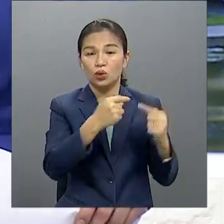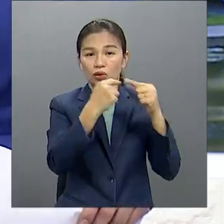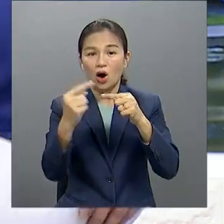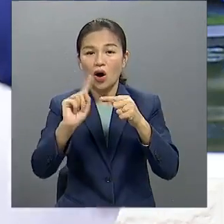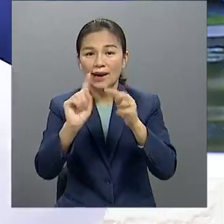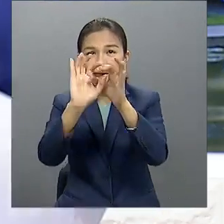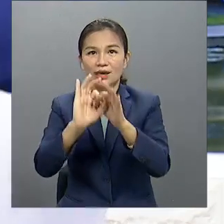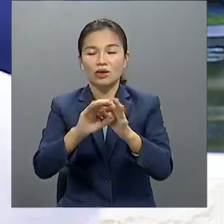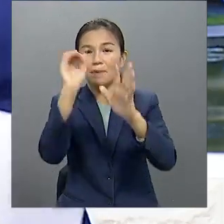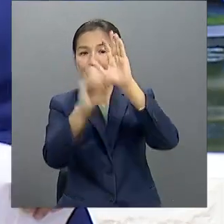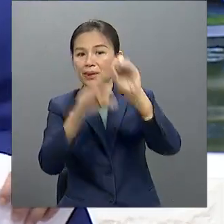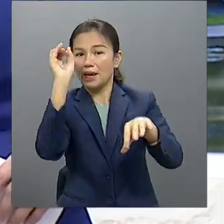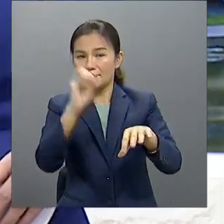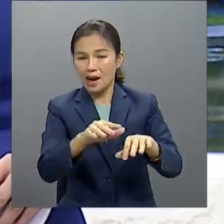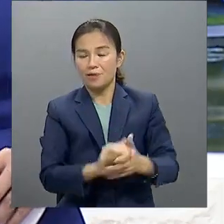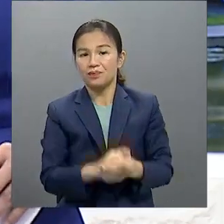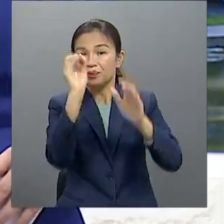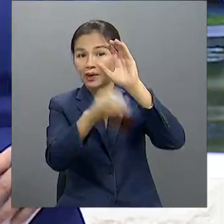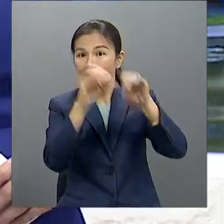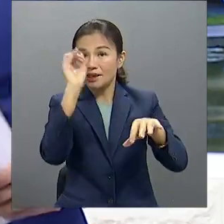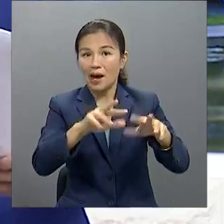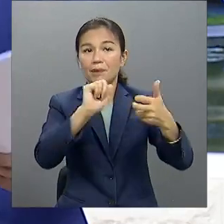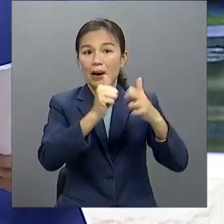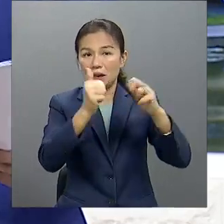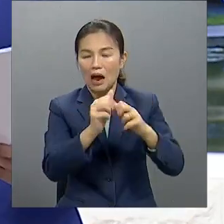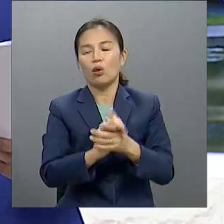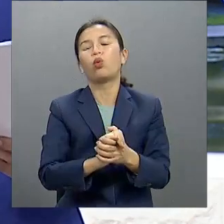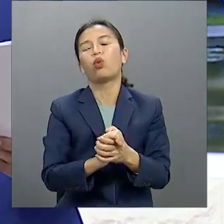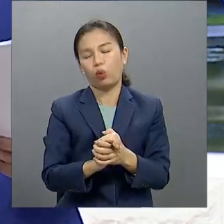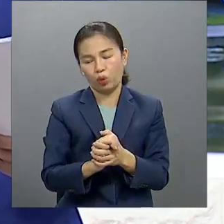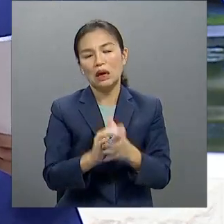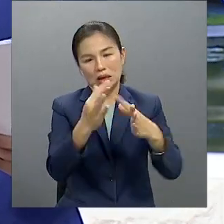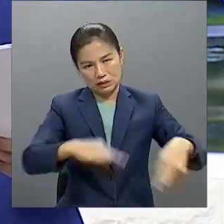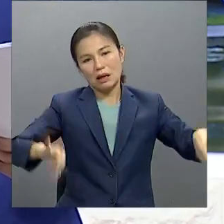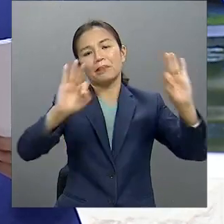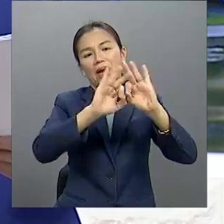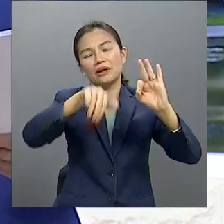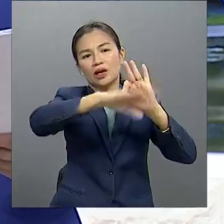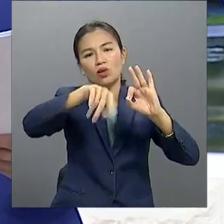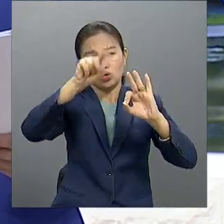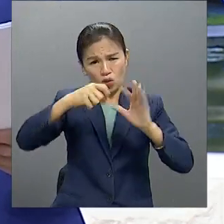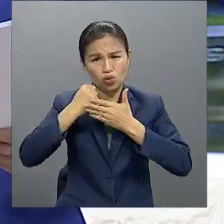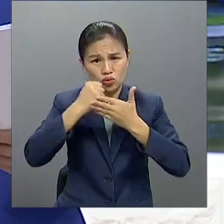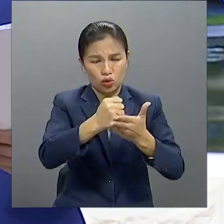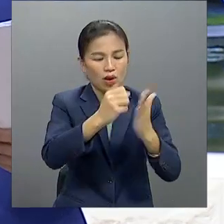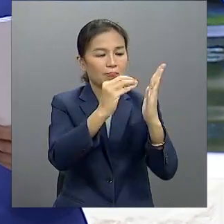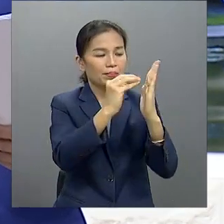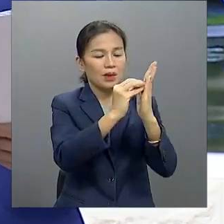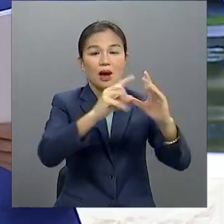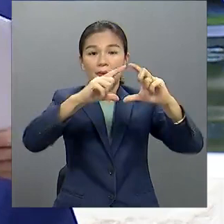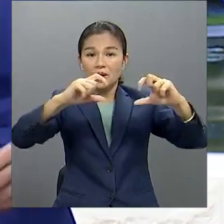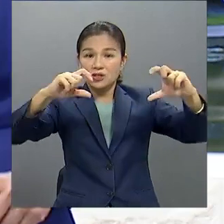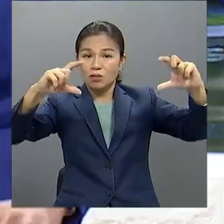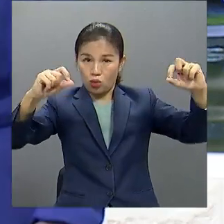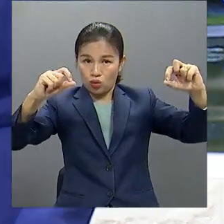ะกันค่ะขยะเป็นปัญหาระดับชาติที่ทุกคนต้องช่วยกันจริงๆที่จังหวัดเพชรบูรณ์ค่ะชาวบ้านตำบลหนองควายอำเภอหล่มสักน